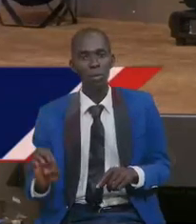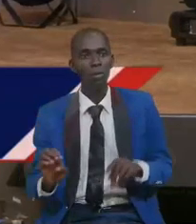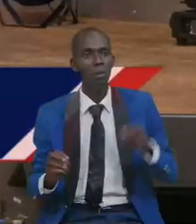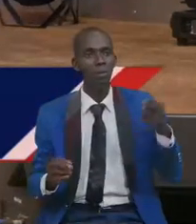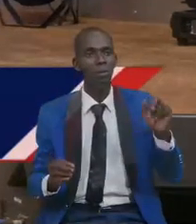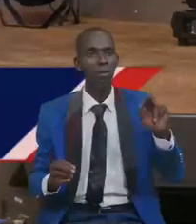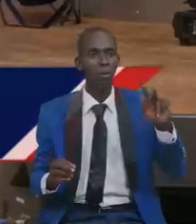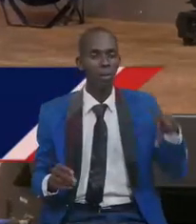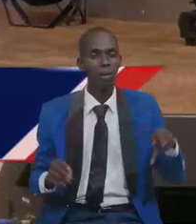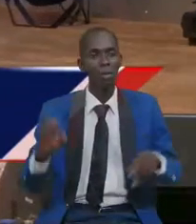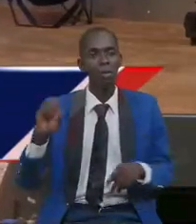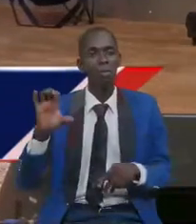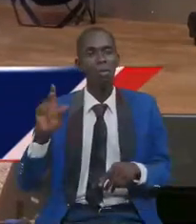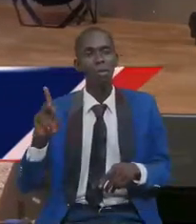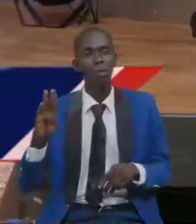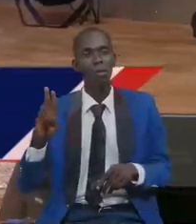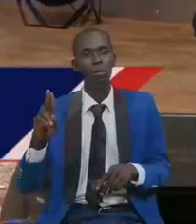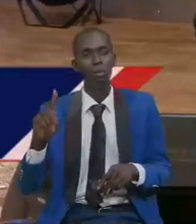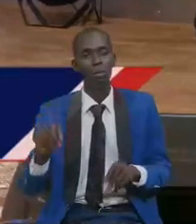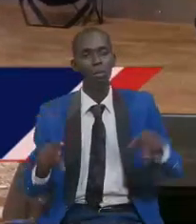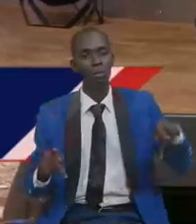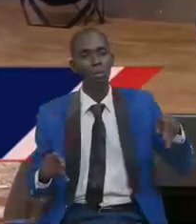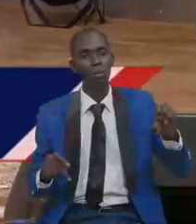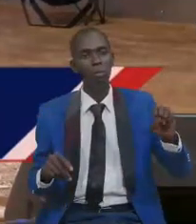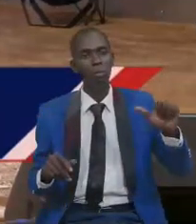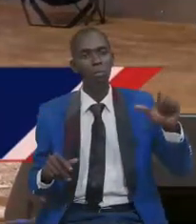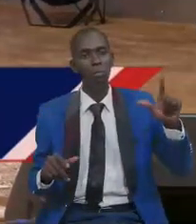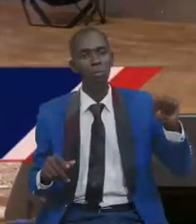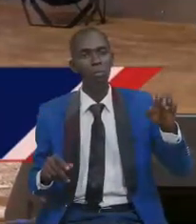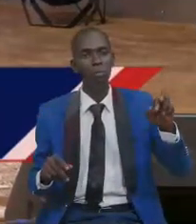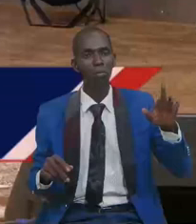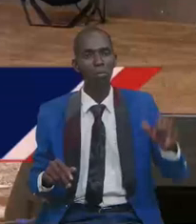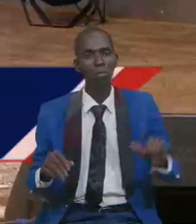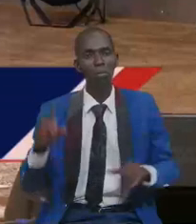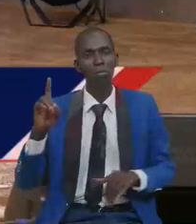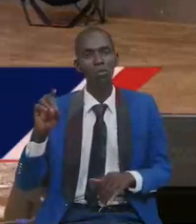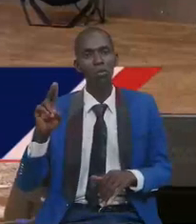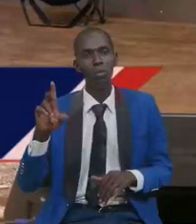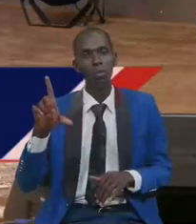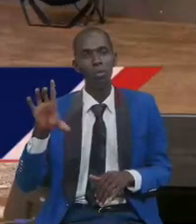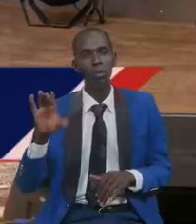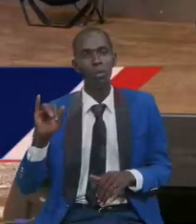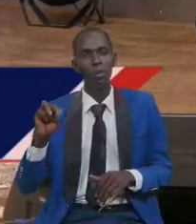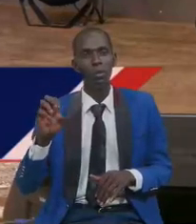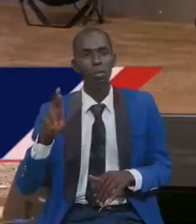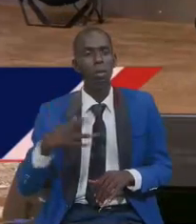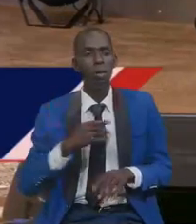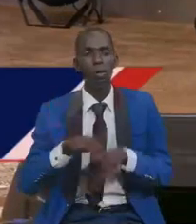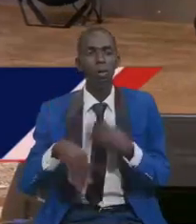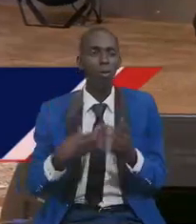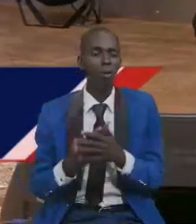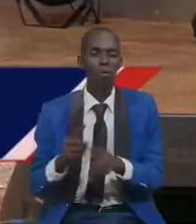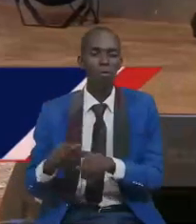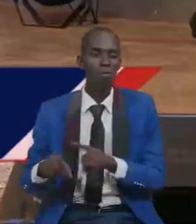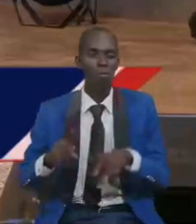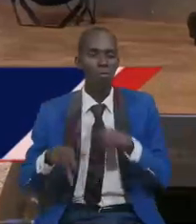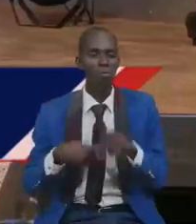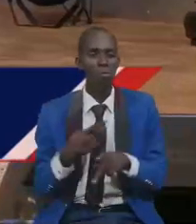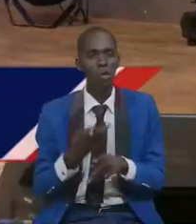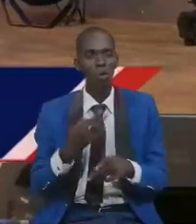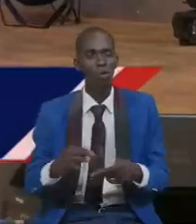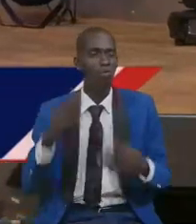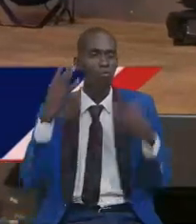du samterion, de la cornemuse et de toutes sortes d'instruments, vous vous